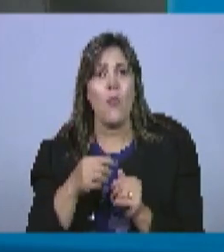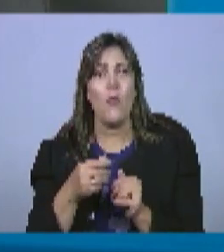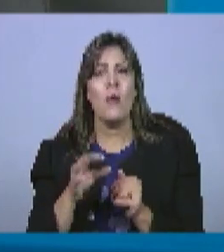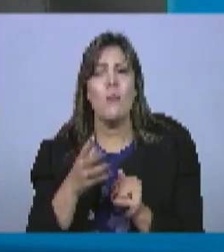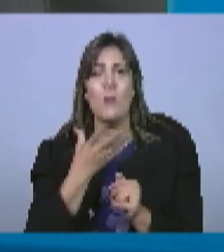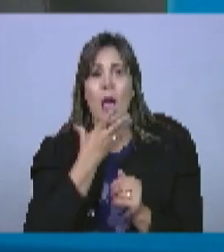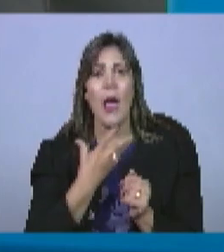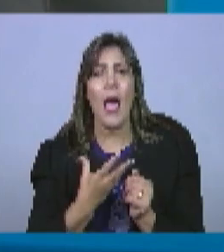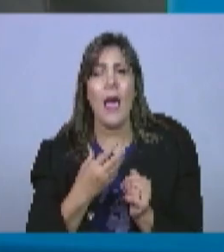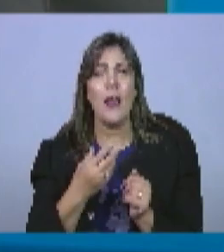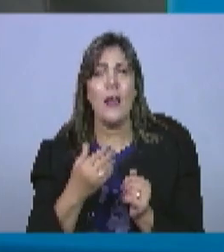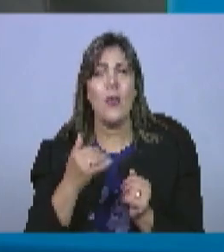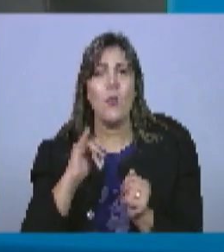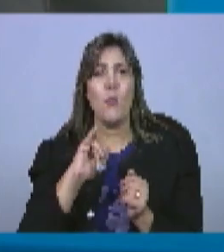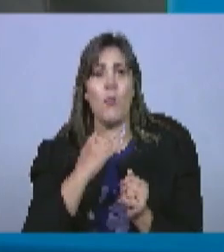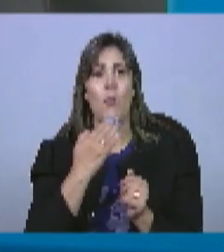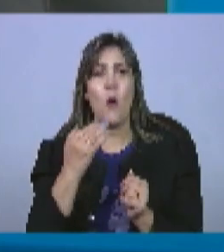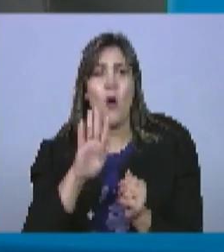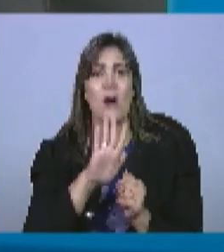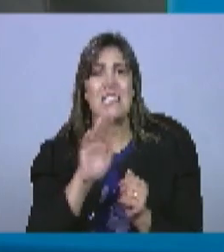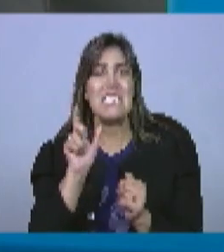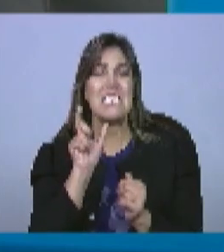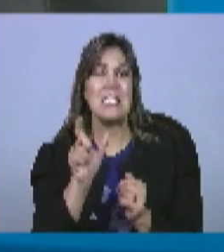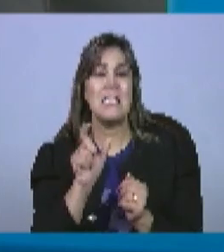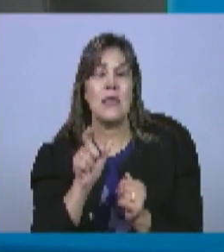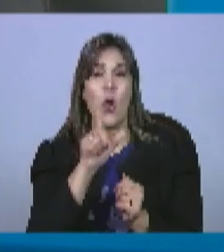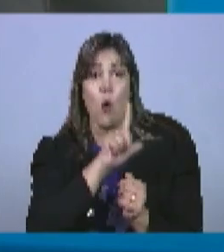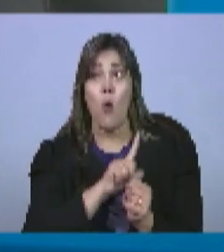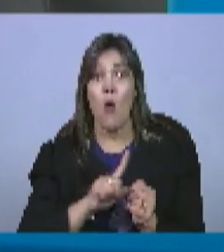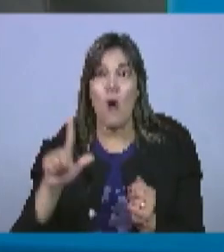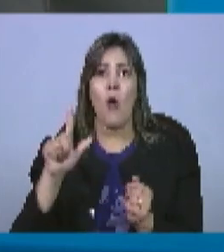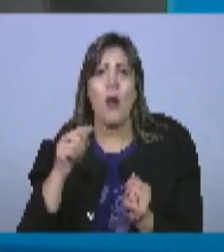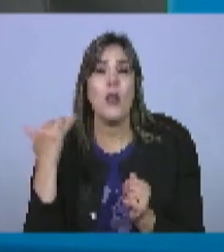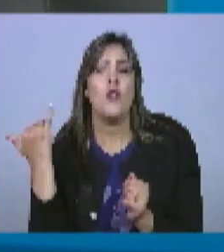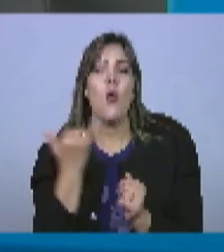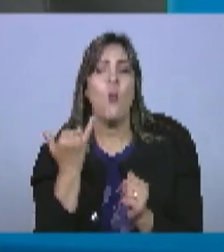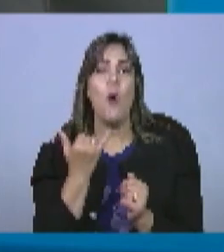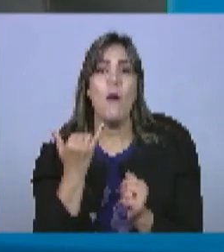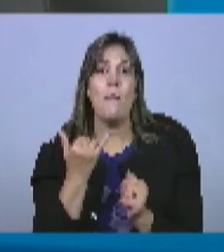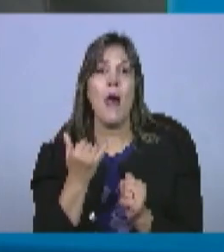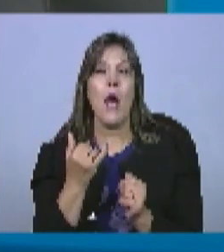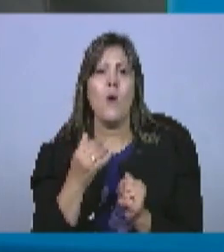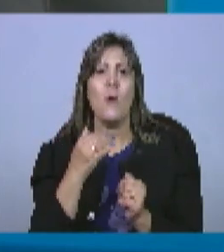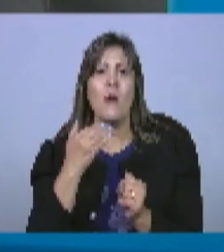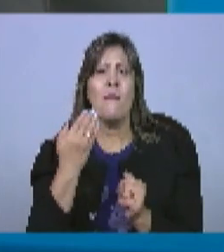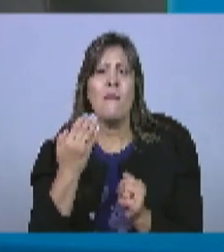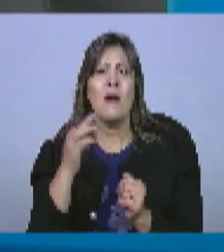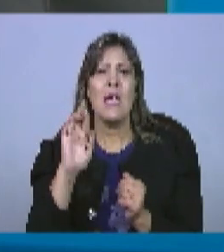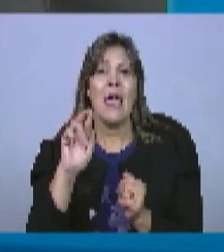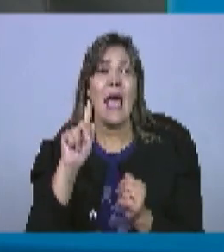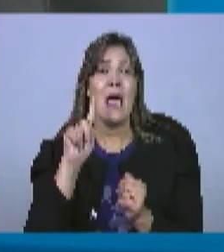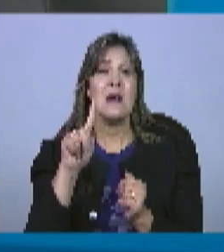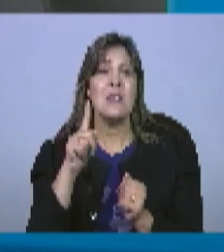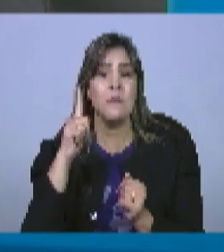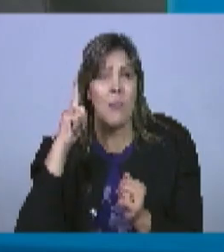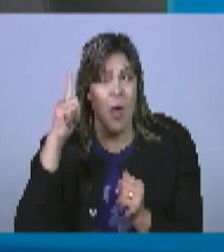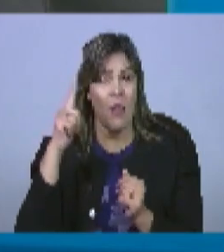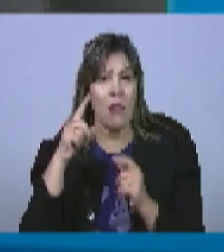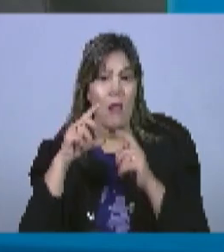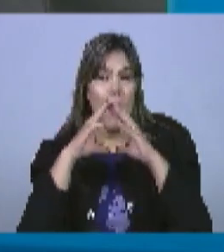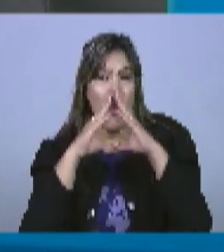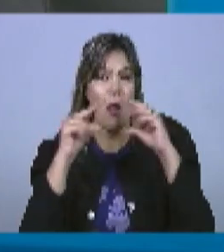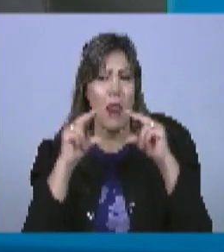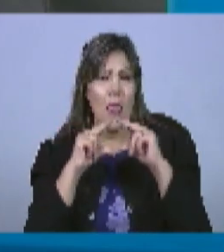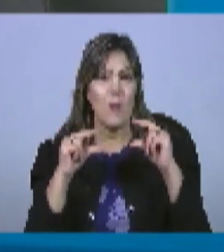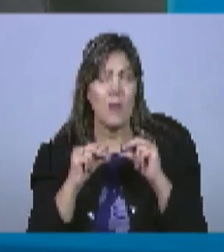محسن وهو قياده مهمه جدا في حزب الله اللبناني ما ذكرته اسرائيل انها